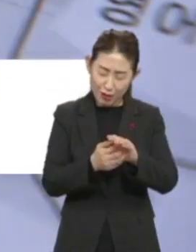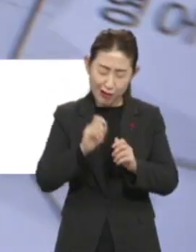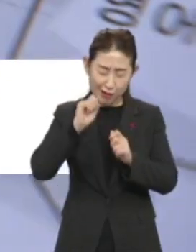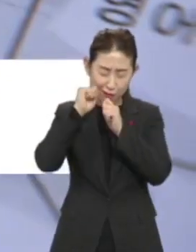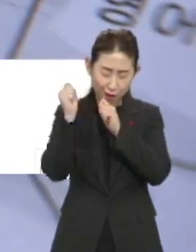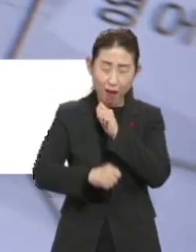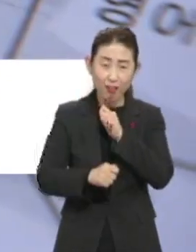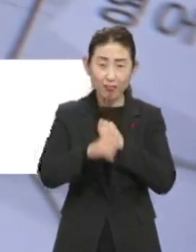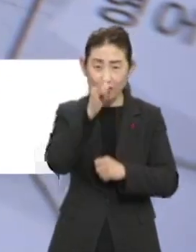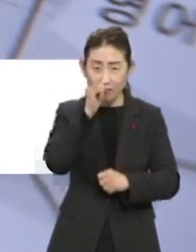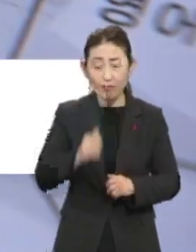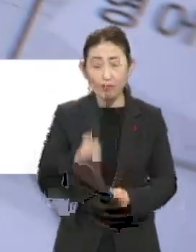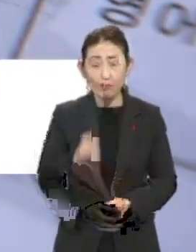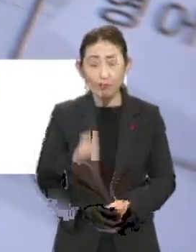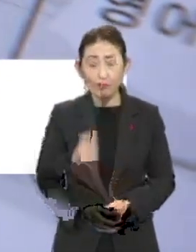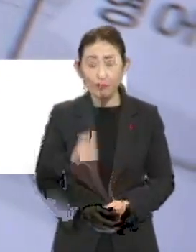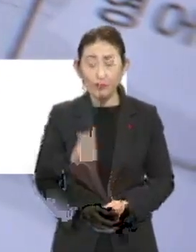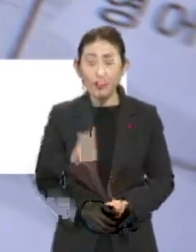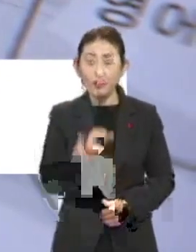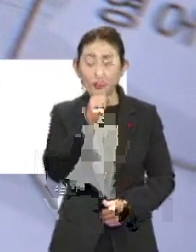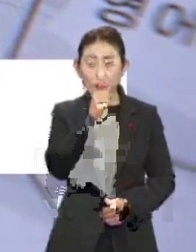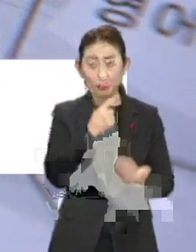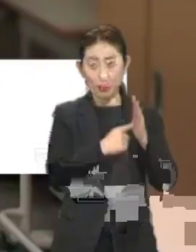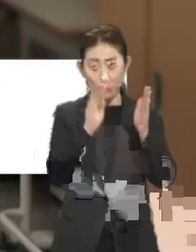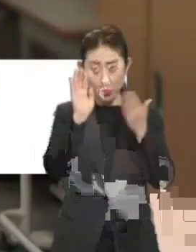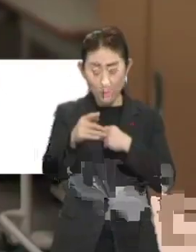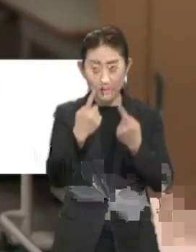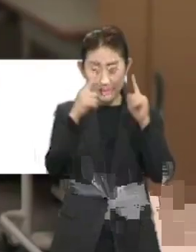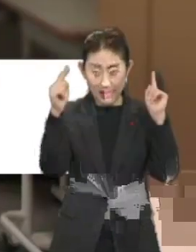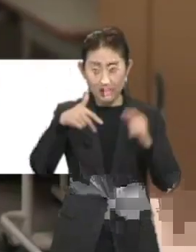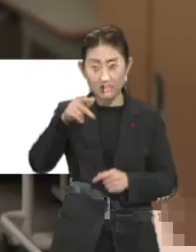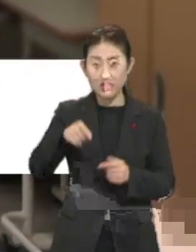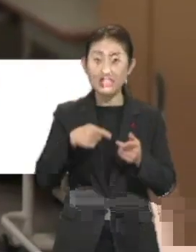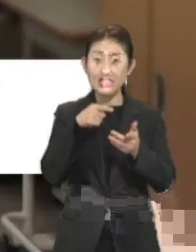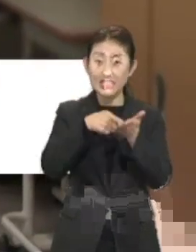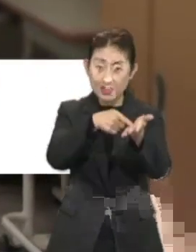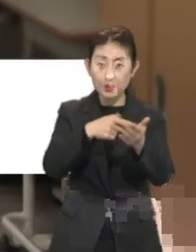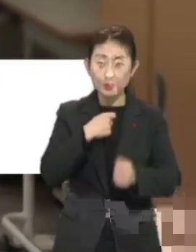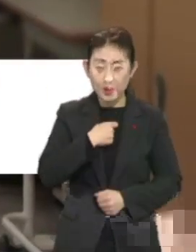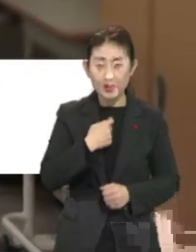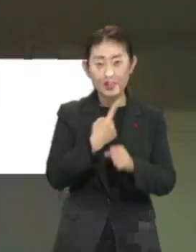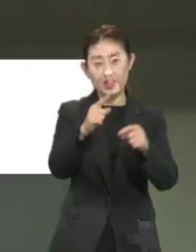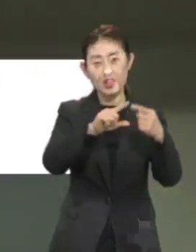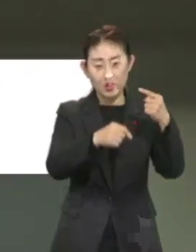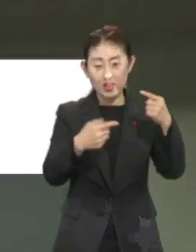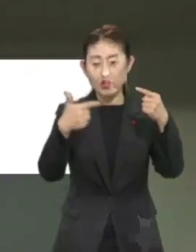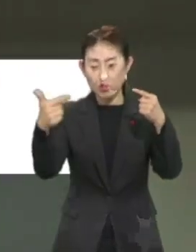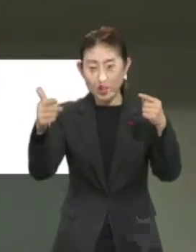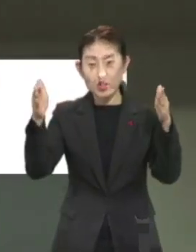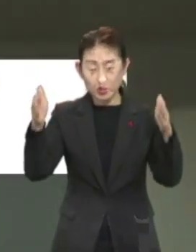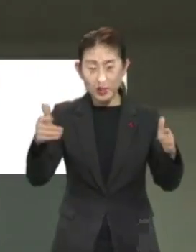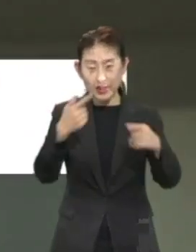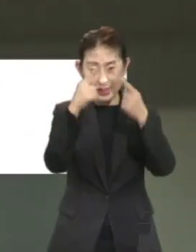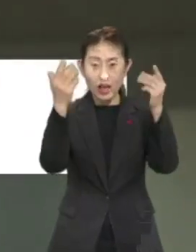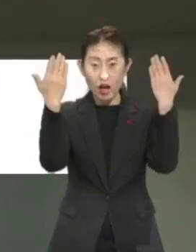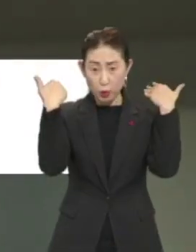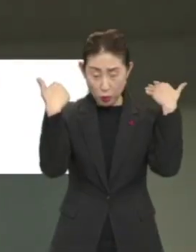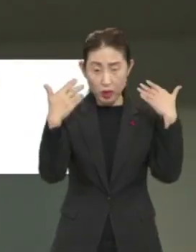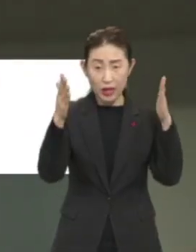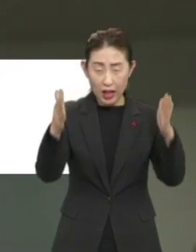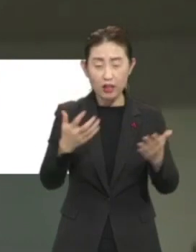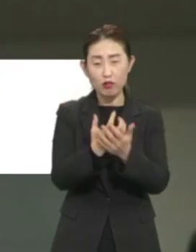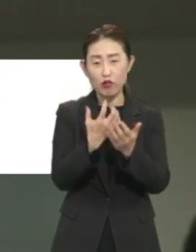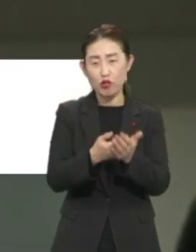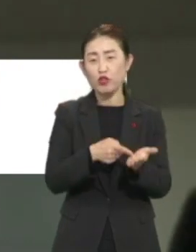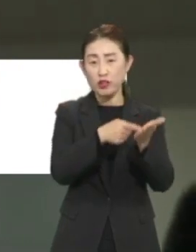것으로 나타났습니다 성적 발표 이후 대입 정시 모집 지원자는 내년 1월 3일에서 6일 중 대학에서 정한 기간의